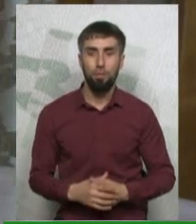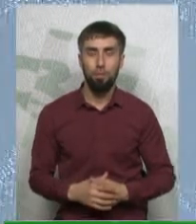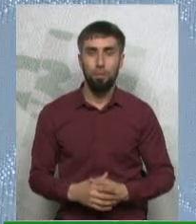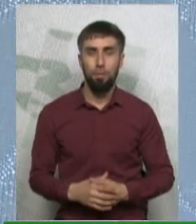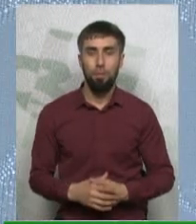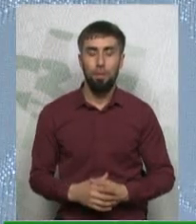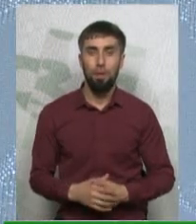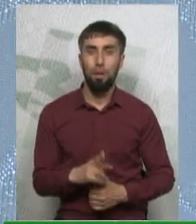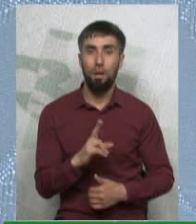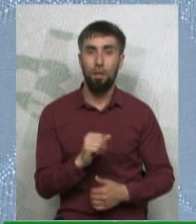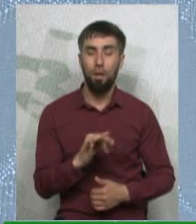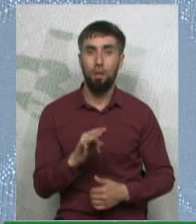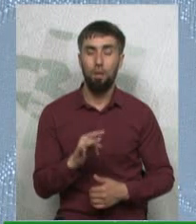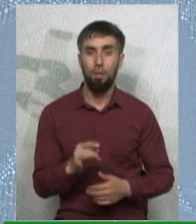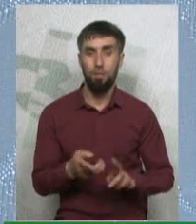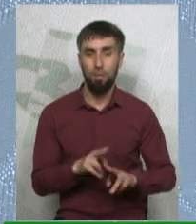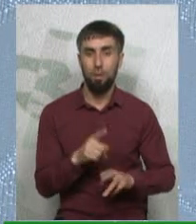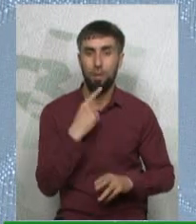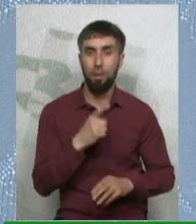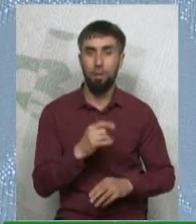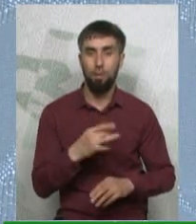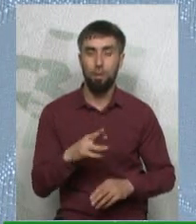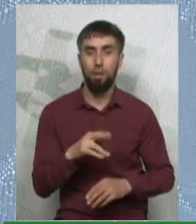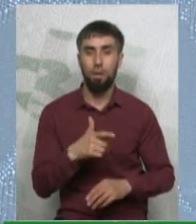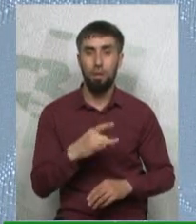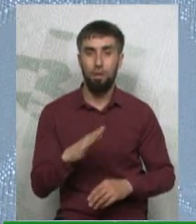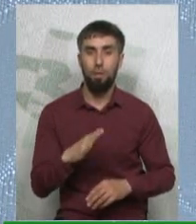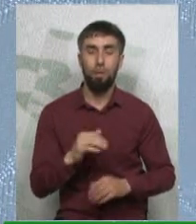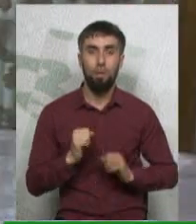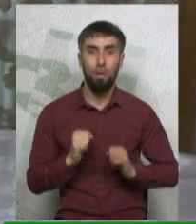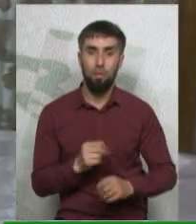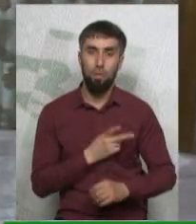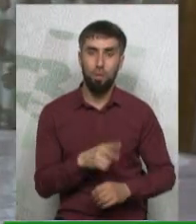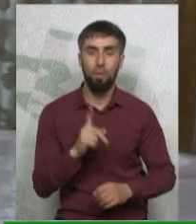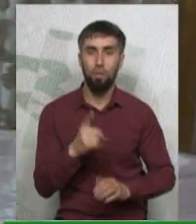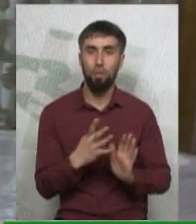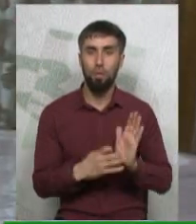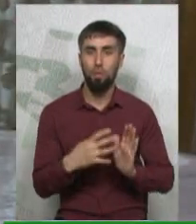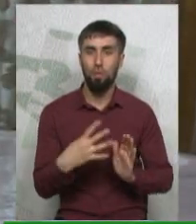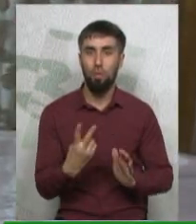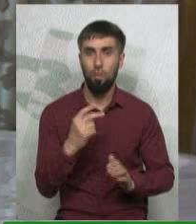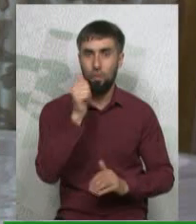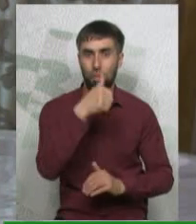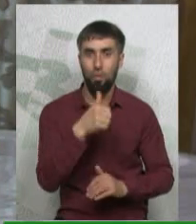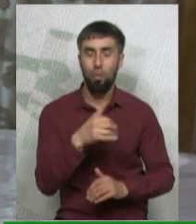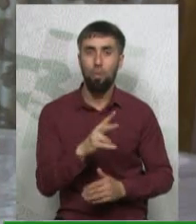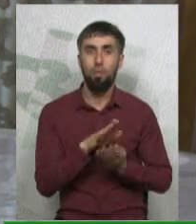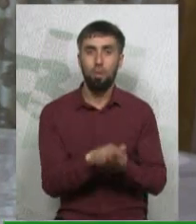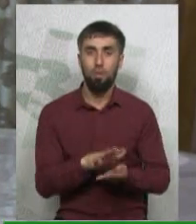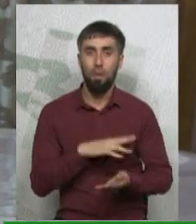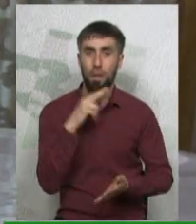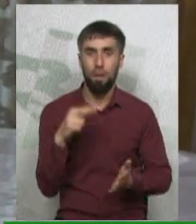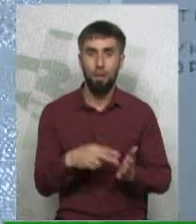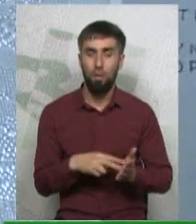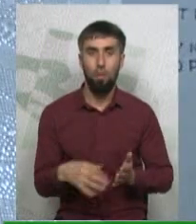Цацхама. Кавалер ордена Красного Знамени Исмаил Гетагазов героически погиб в 1942 году и был захоронен в